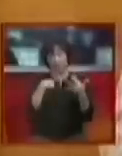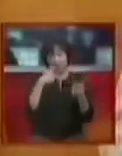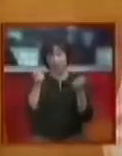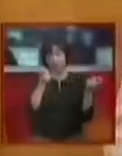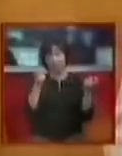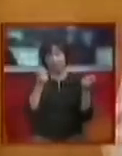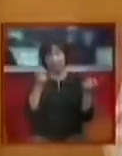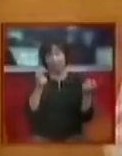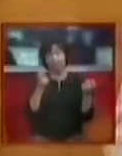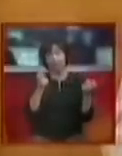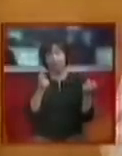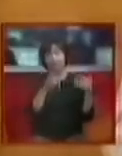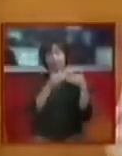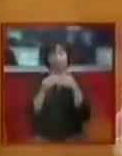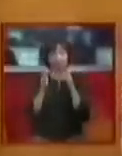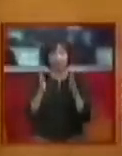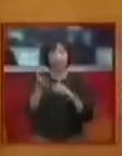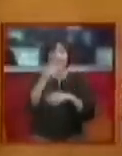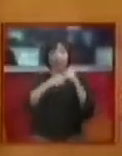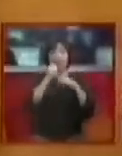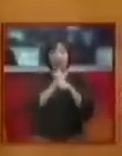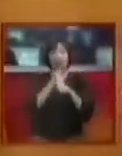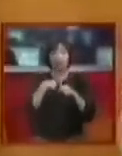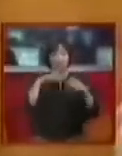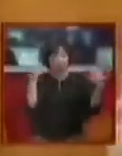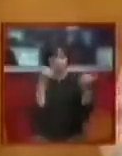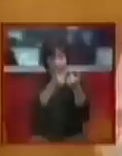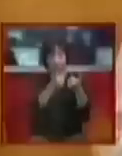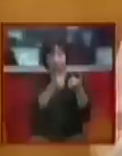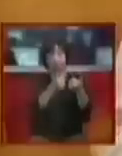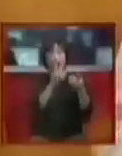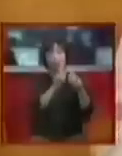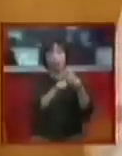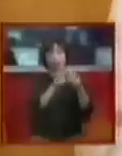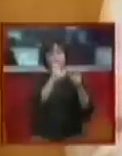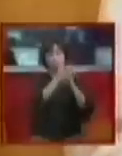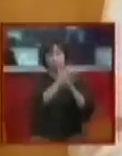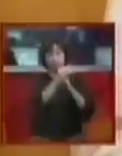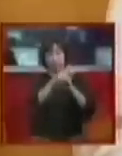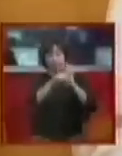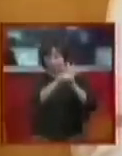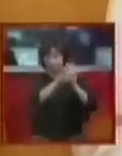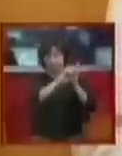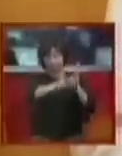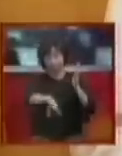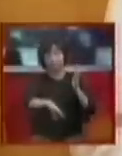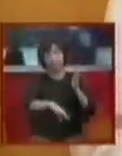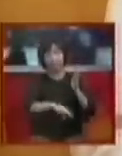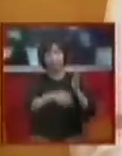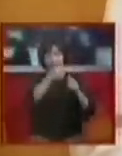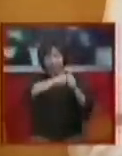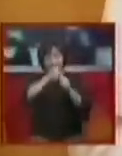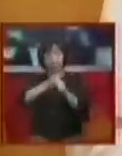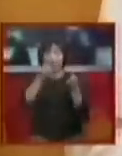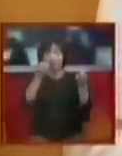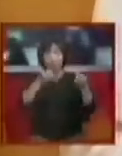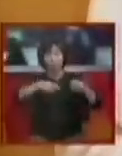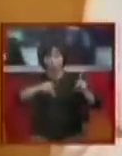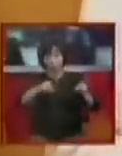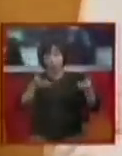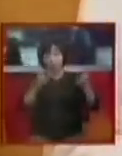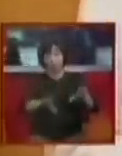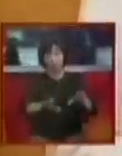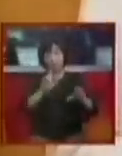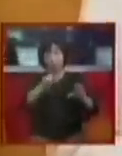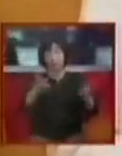liderato. Noong nakaraang taon, ang hamon ko sa inyo iwaksi ang kultura ng negativismo. Sa bawat pagkakataon, iangat